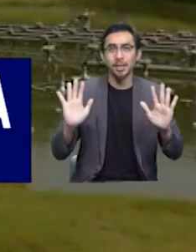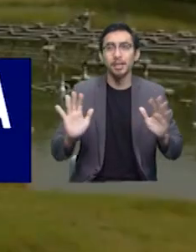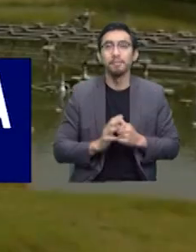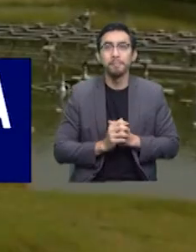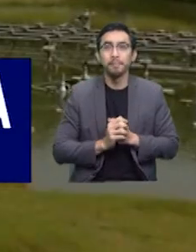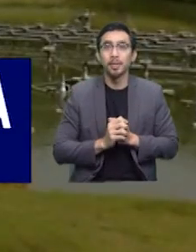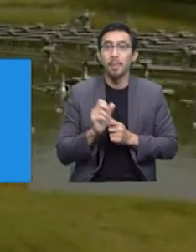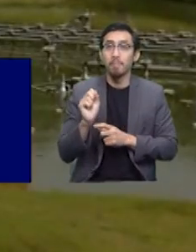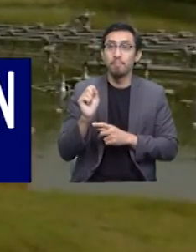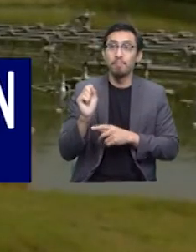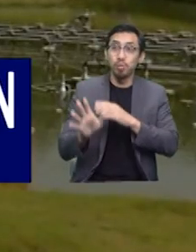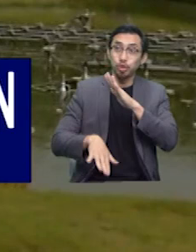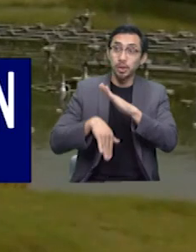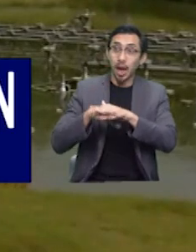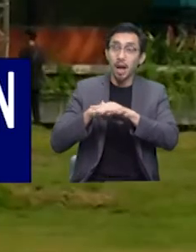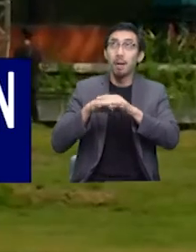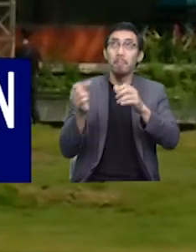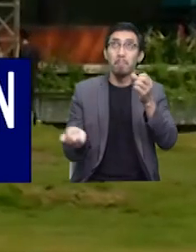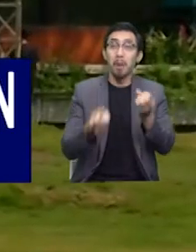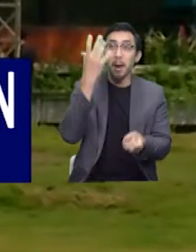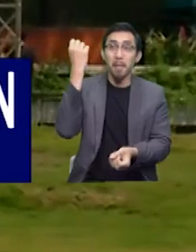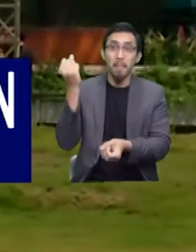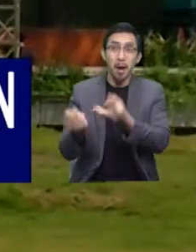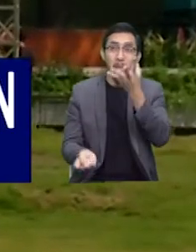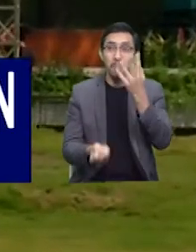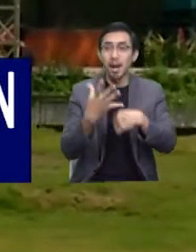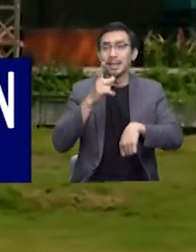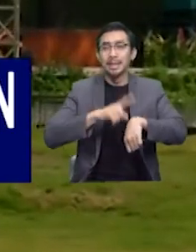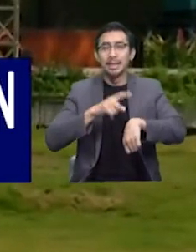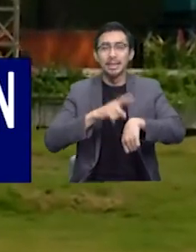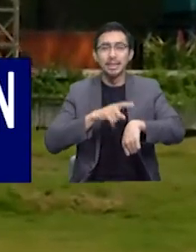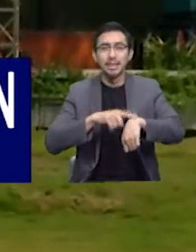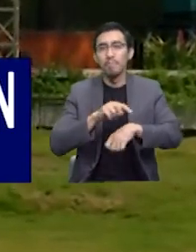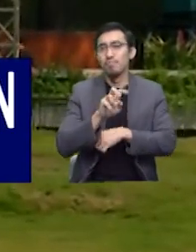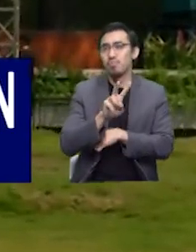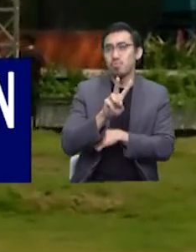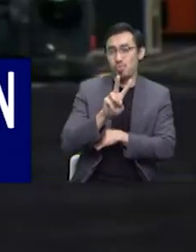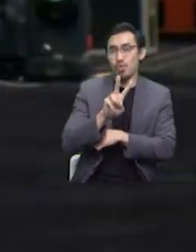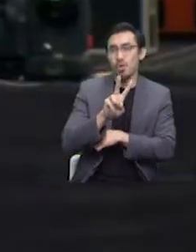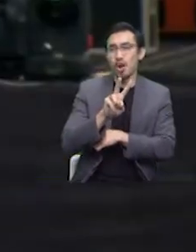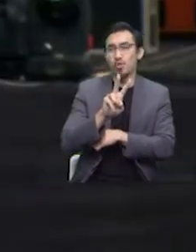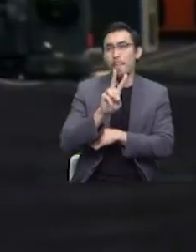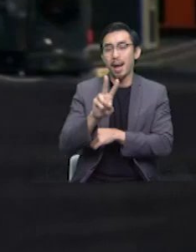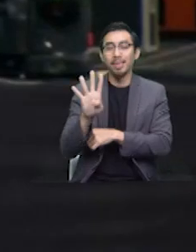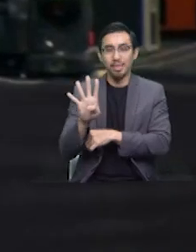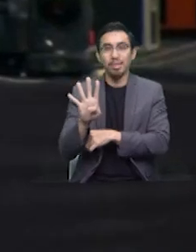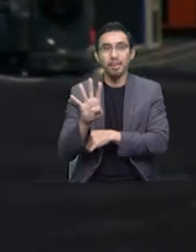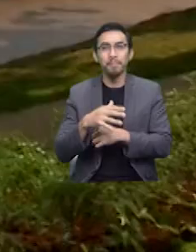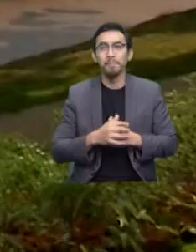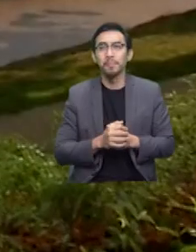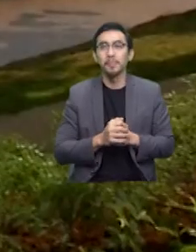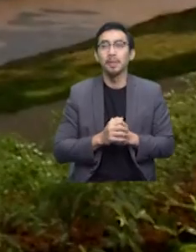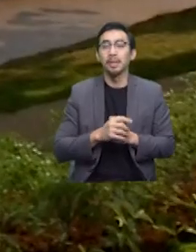pertunjukan kembang api akan digelar pukul 24 saat detik-detik pergantian tahun. Khusus untuk hari ini, harga tiket